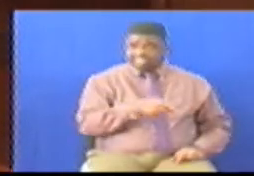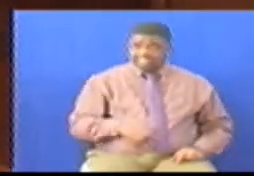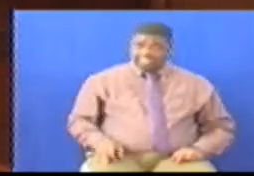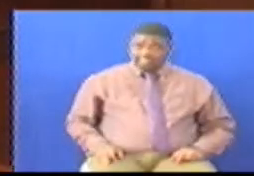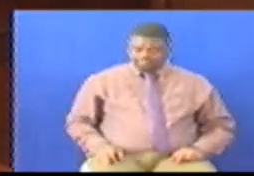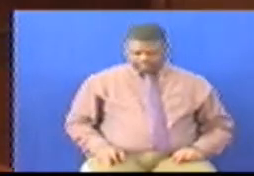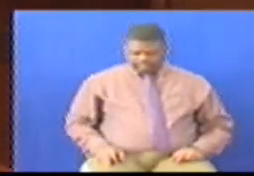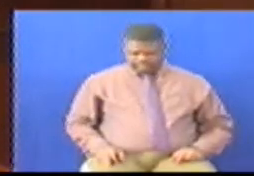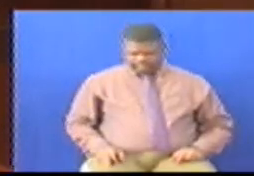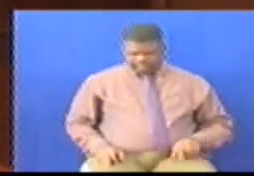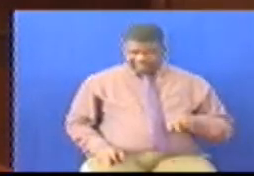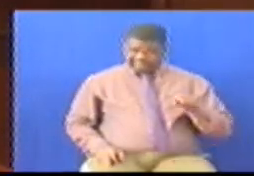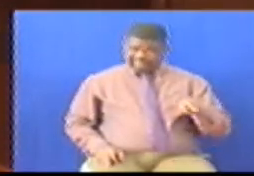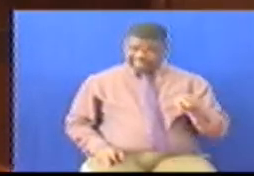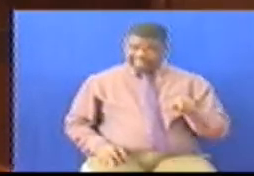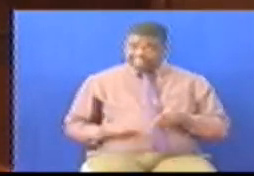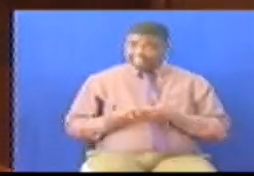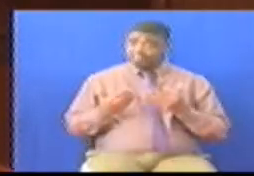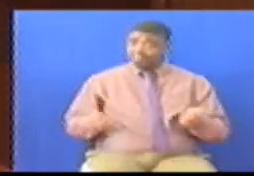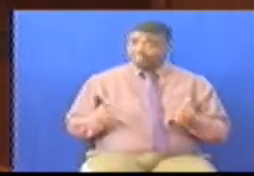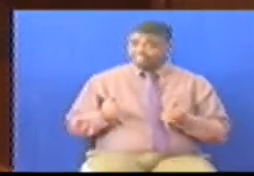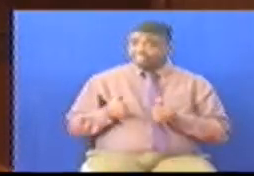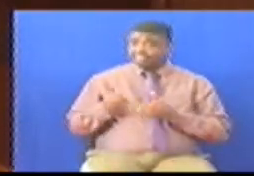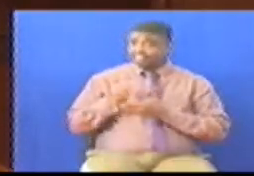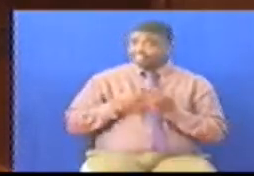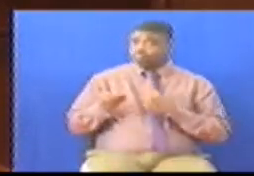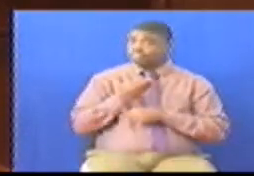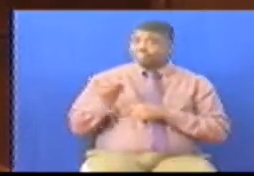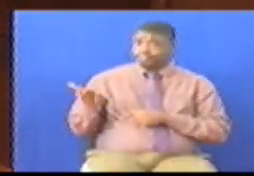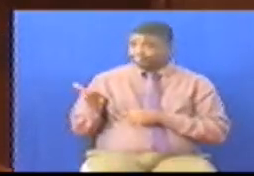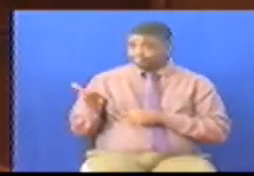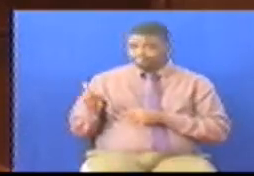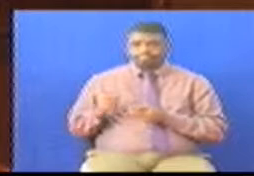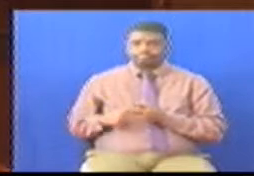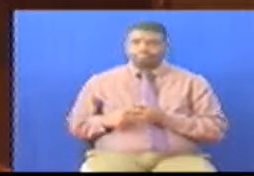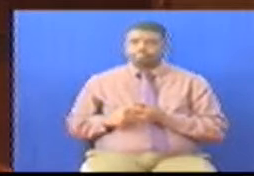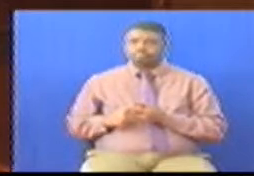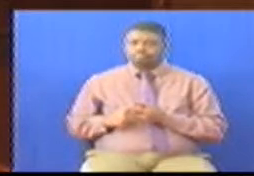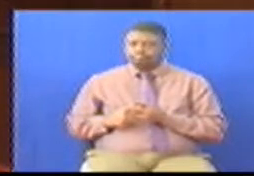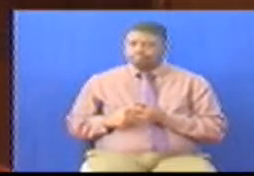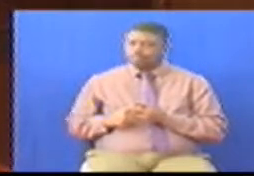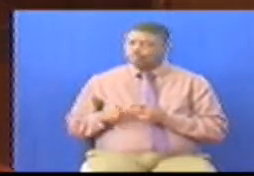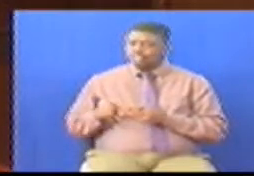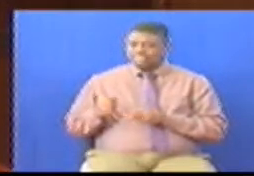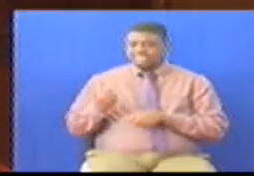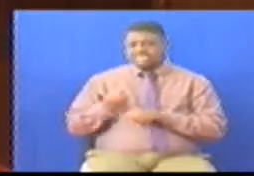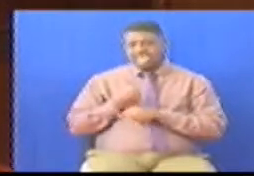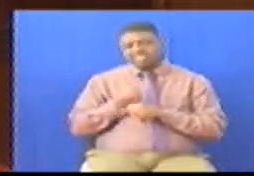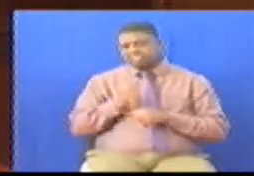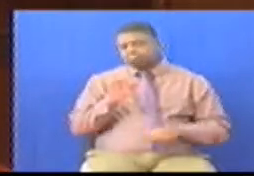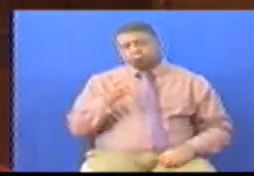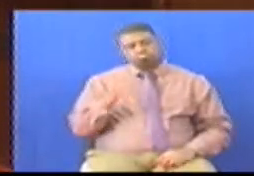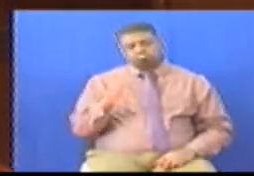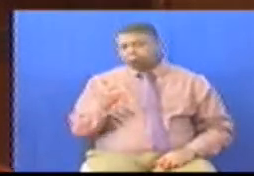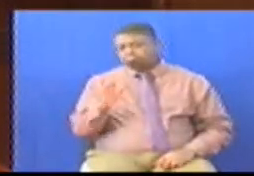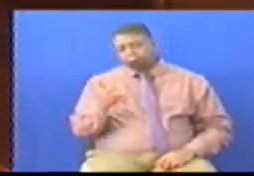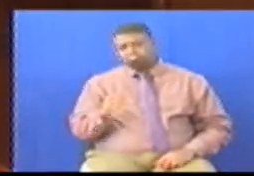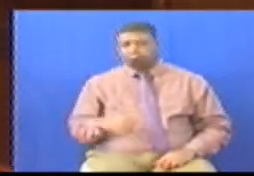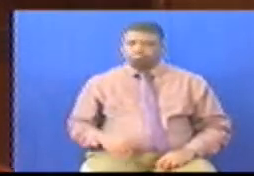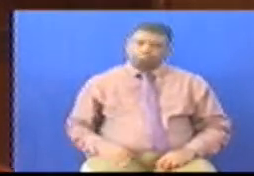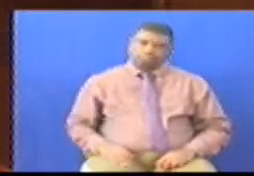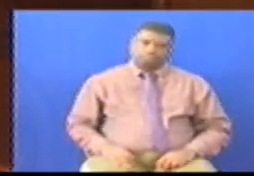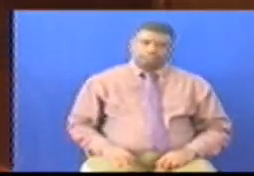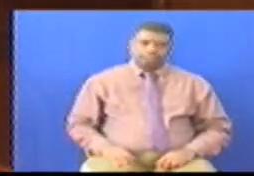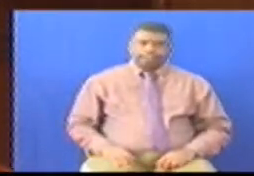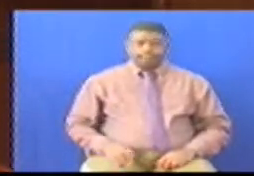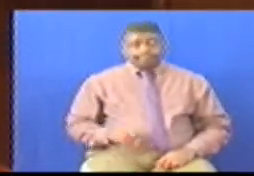kwamba hili linaweza likasababisha upande mwingine linaleta ufanisi ambao hatutarajii. Na sio tu